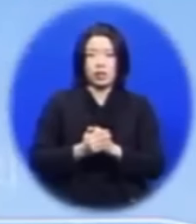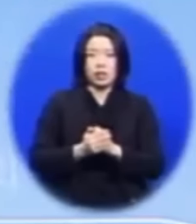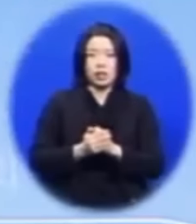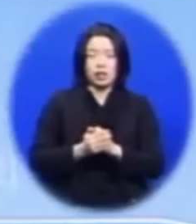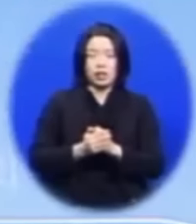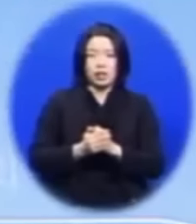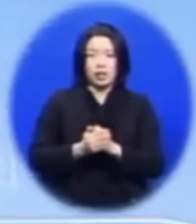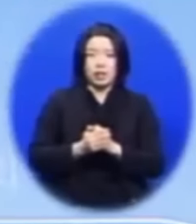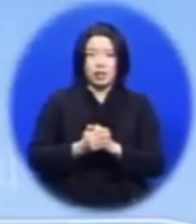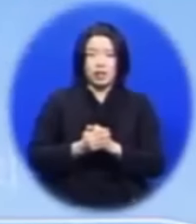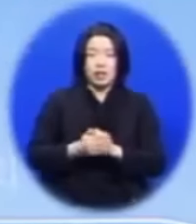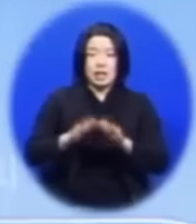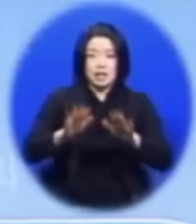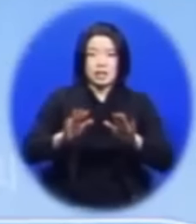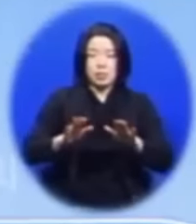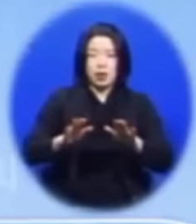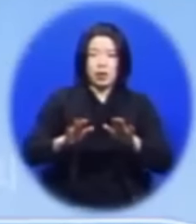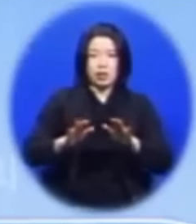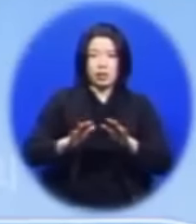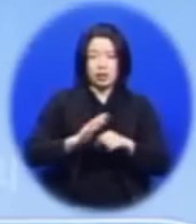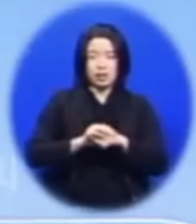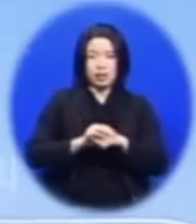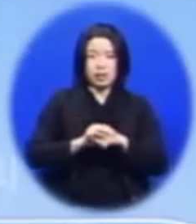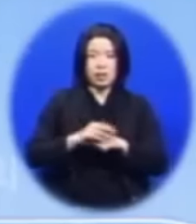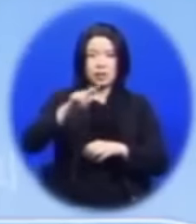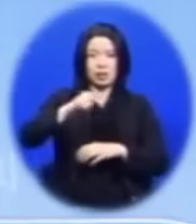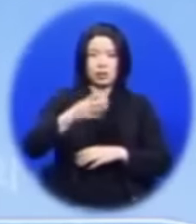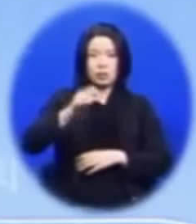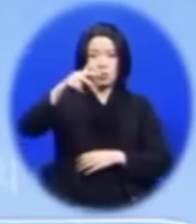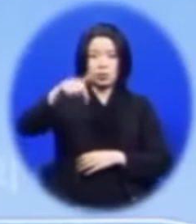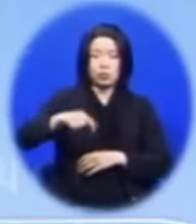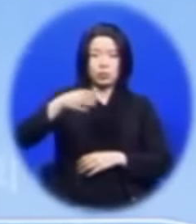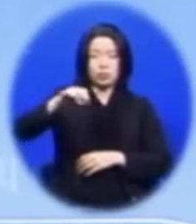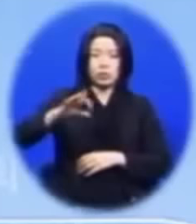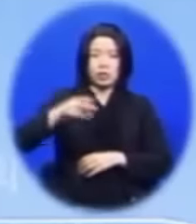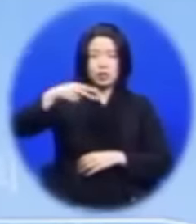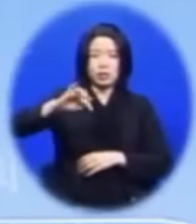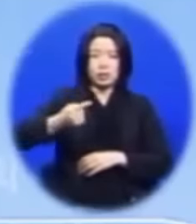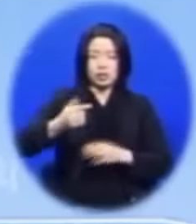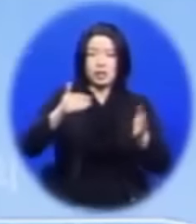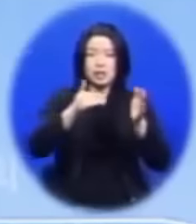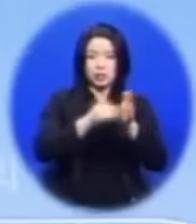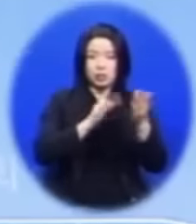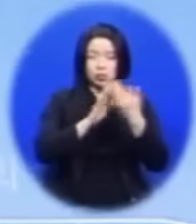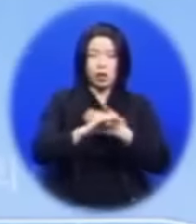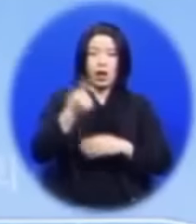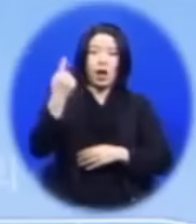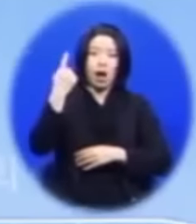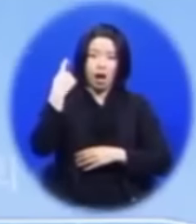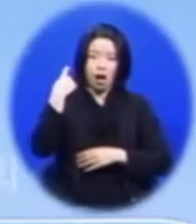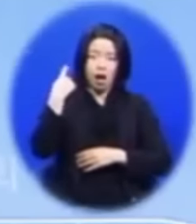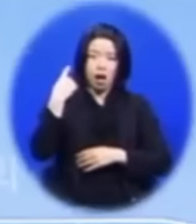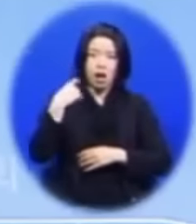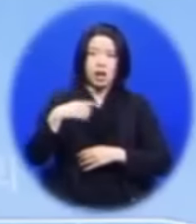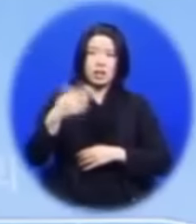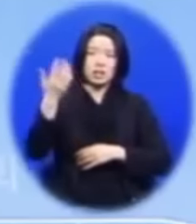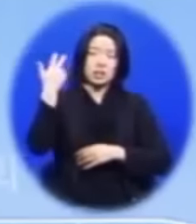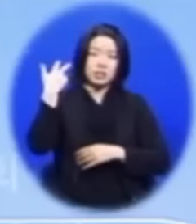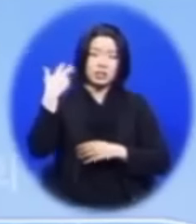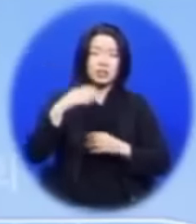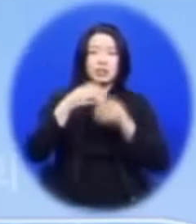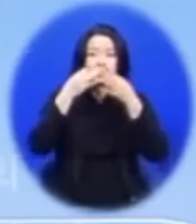마찬가지죠 이번 송구 영신 지나고 신년 집회 어제 지난 금요일